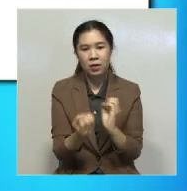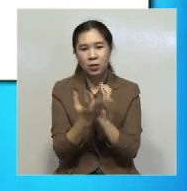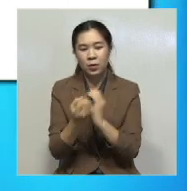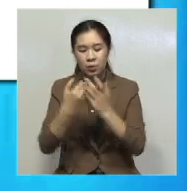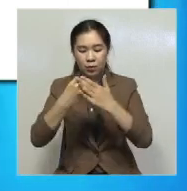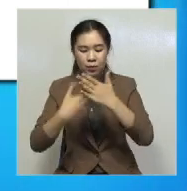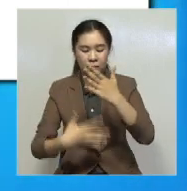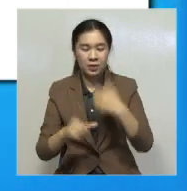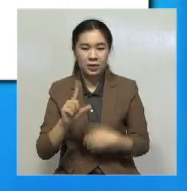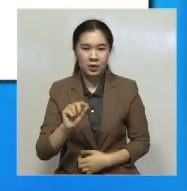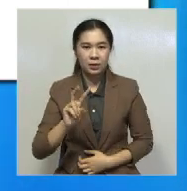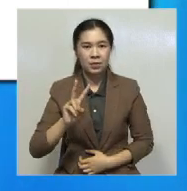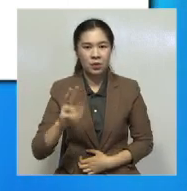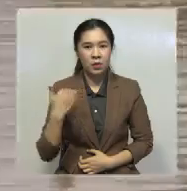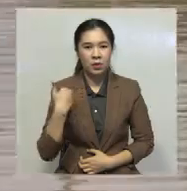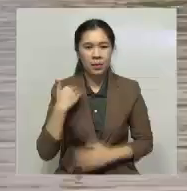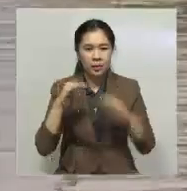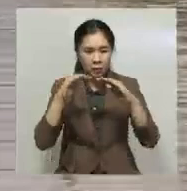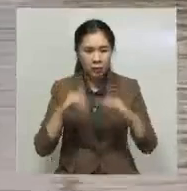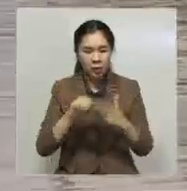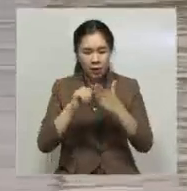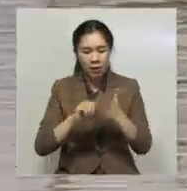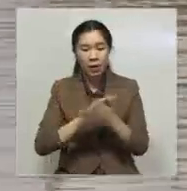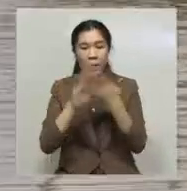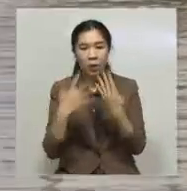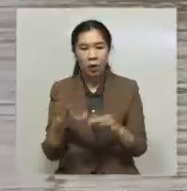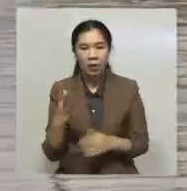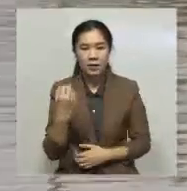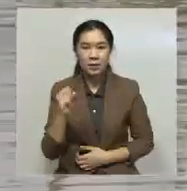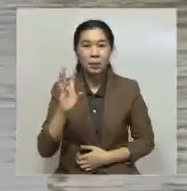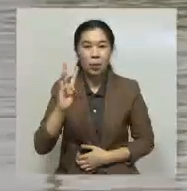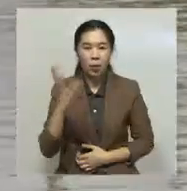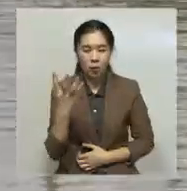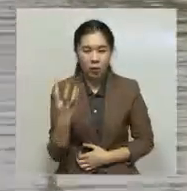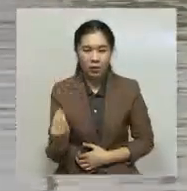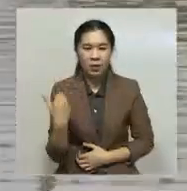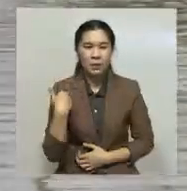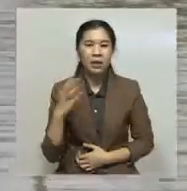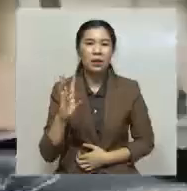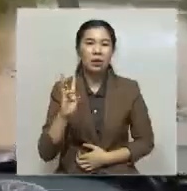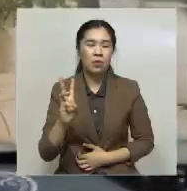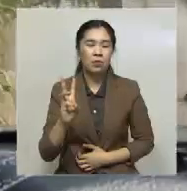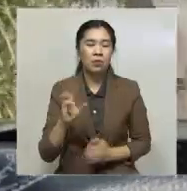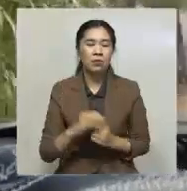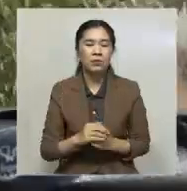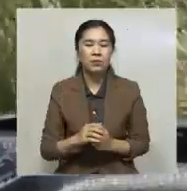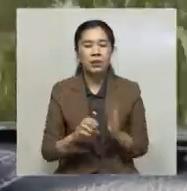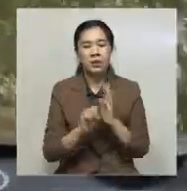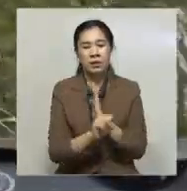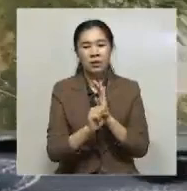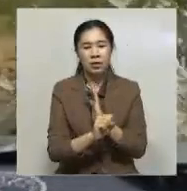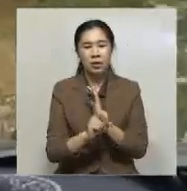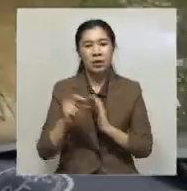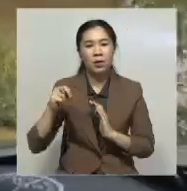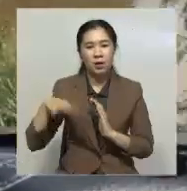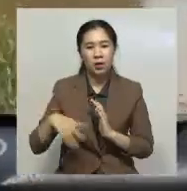ใน22จังหวัดสถานการณ์คลี่คลายไปแล้ว16จังหวัดยังคงมีสถานการณ์อุทกภัยอยู่6จังหวัดค่ะได้แก่สกลนคร